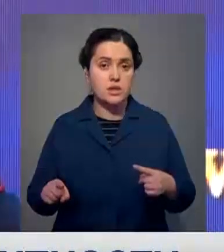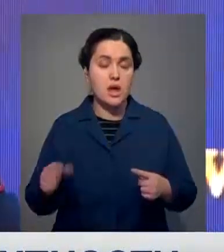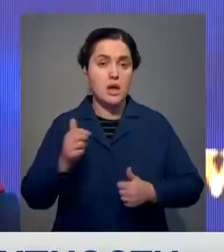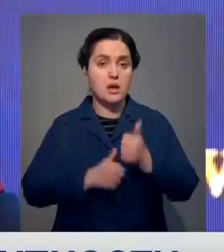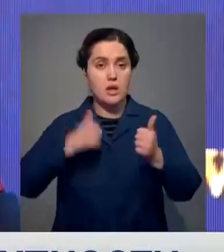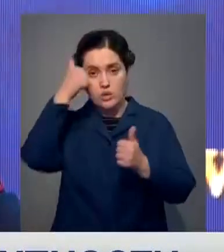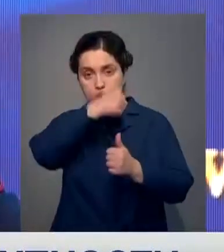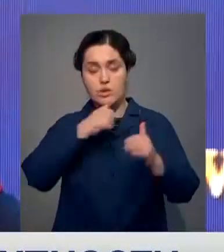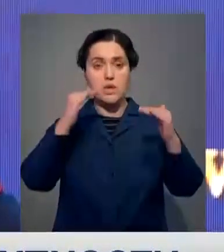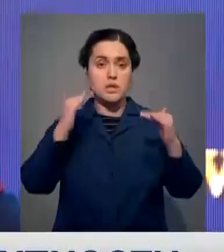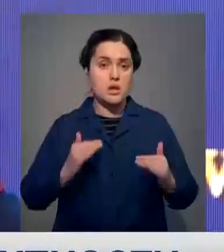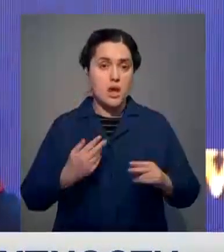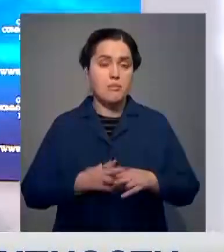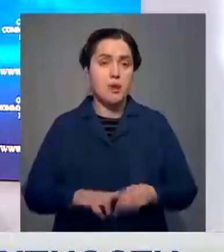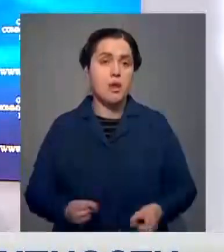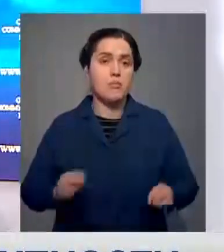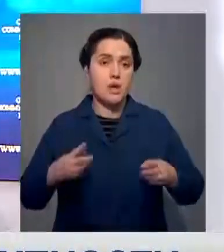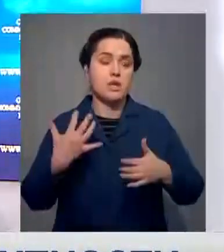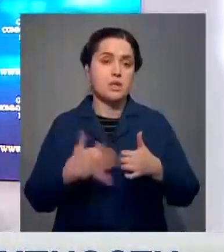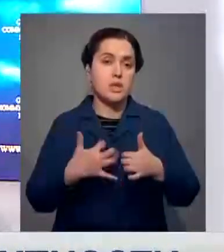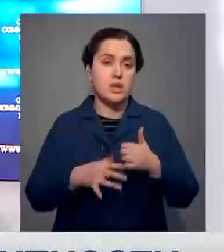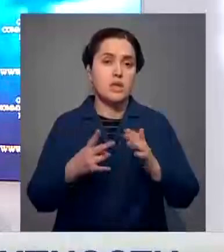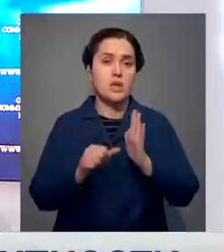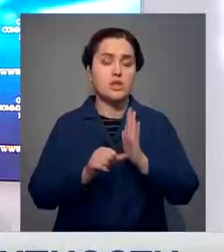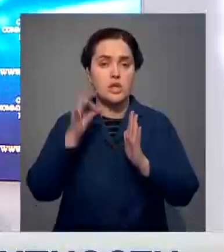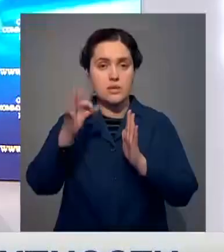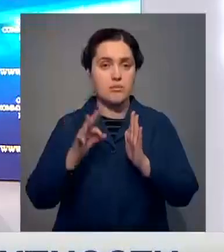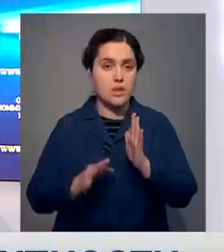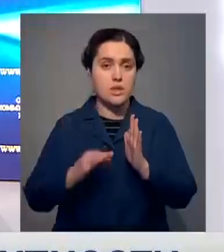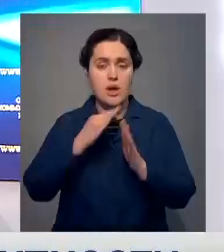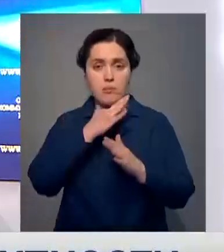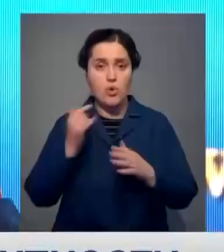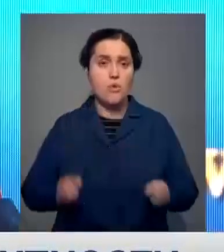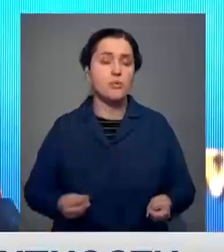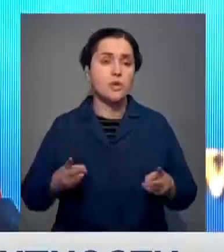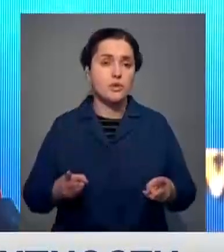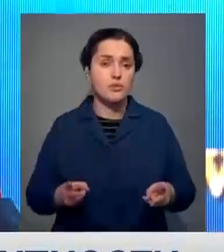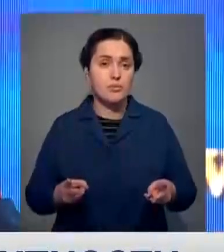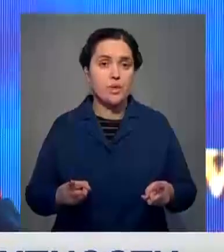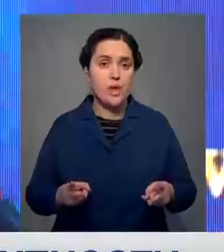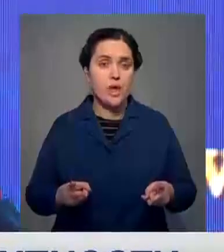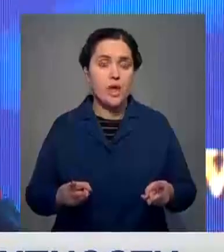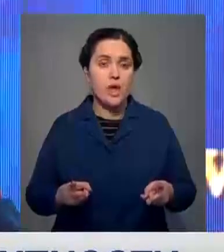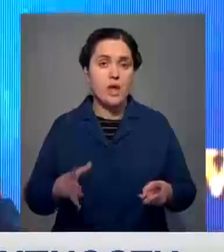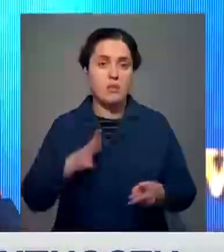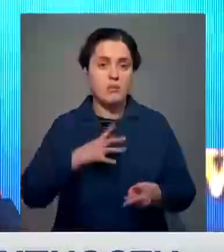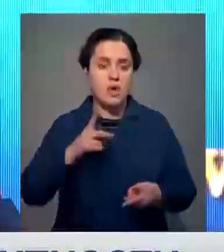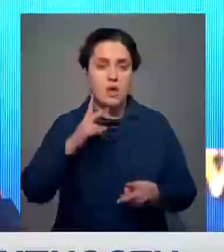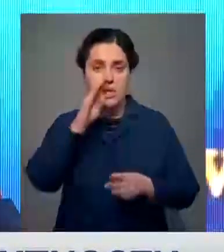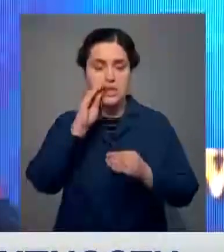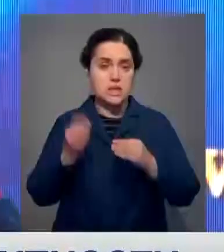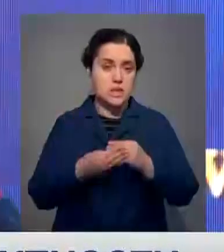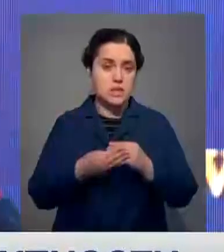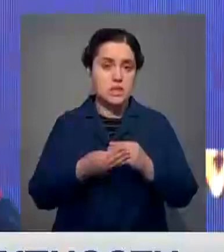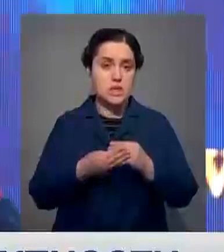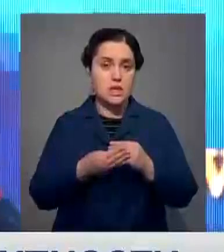ежегодное снижение подростковой преступности, в среднем ежегодно на 6%. Многие преступления, которые находились в тени,